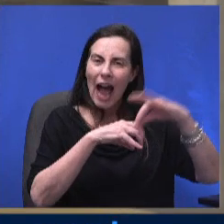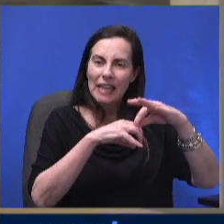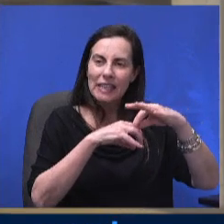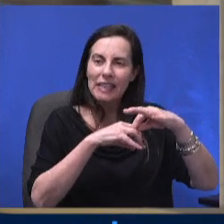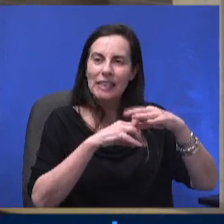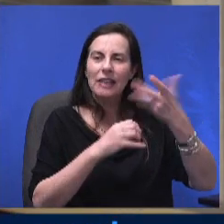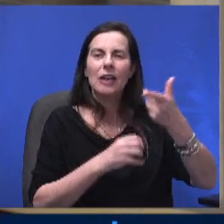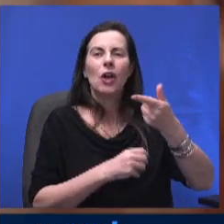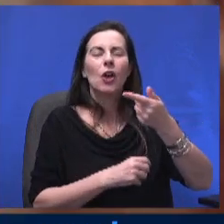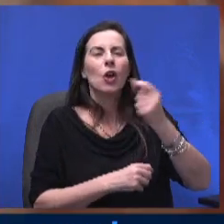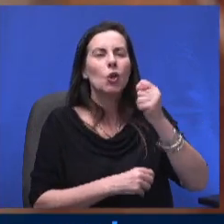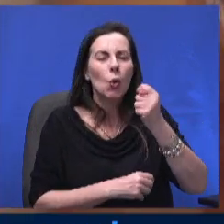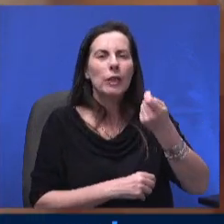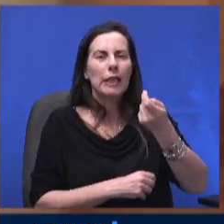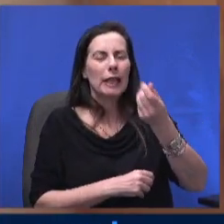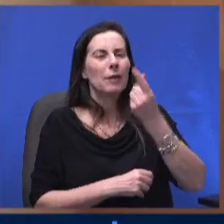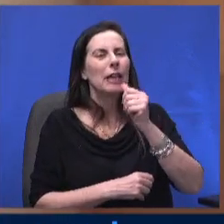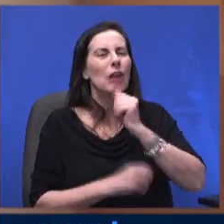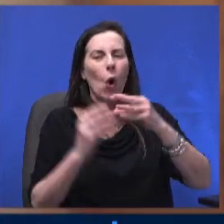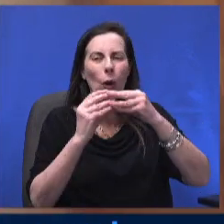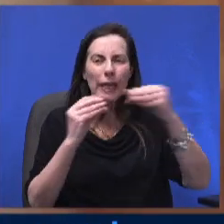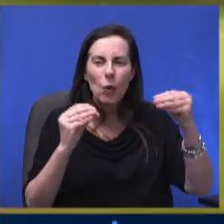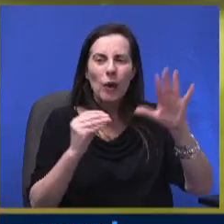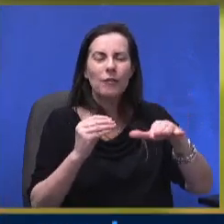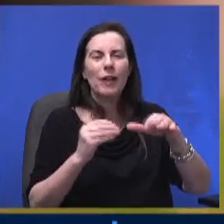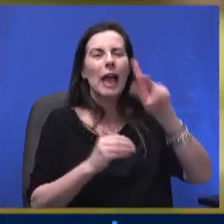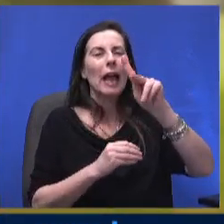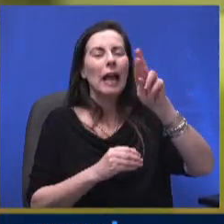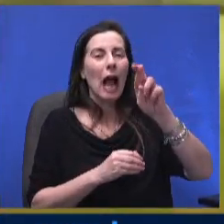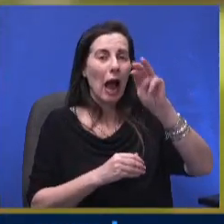וקיווי, וקמבוצ'ת קרמבולה ואניס.